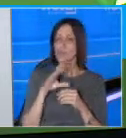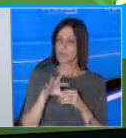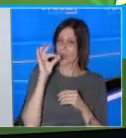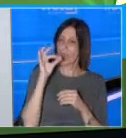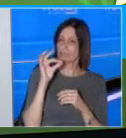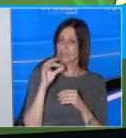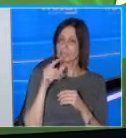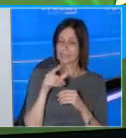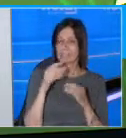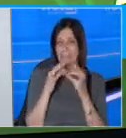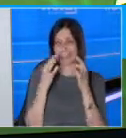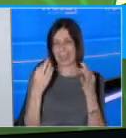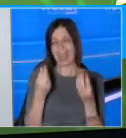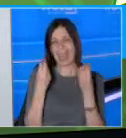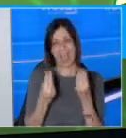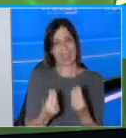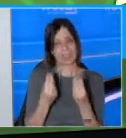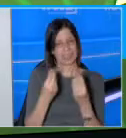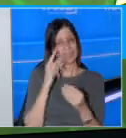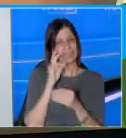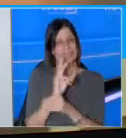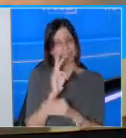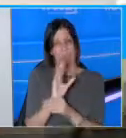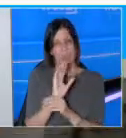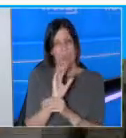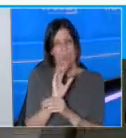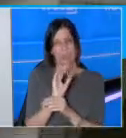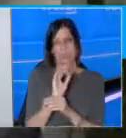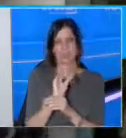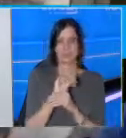תראה, זה מתחיל לאט ובזהירות, אתה יודע, זה